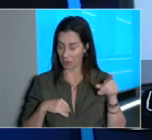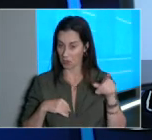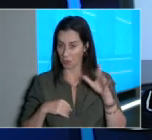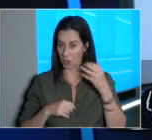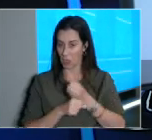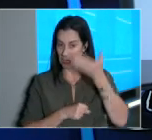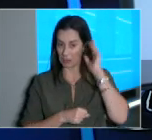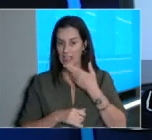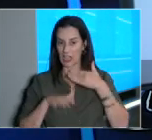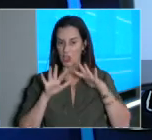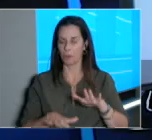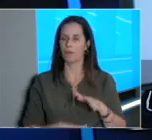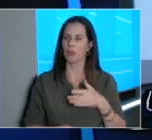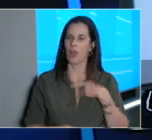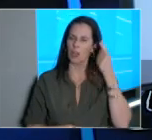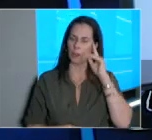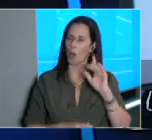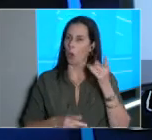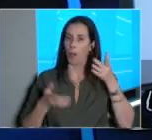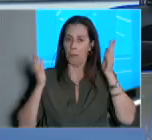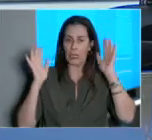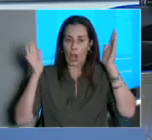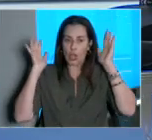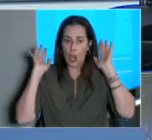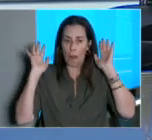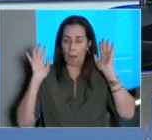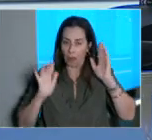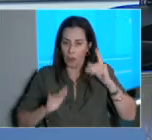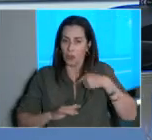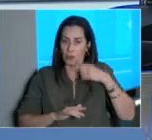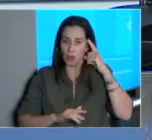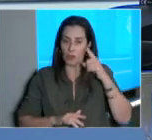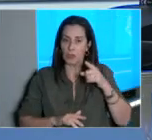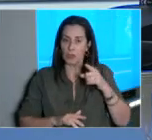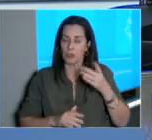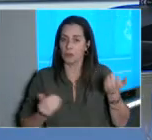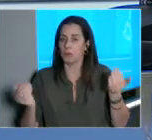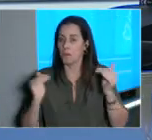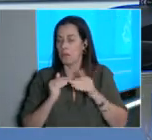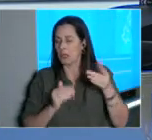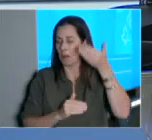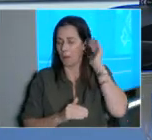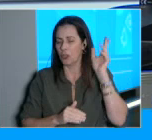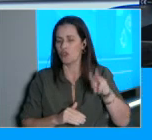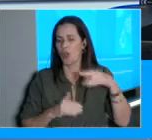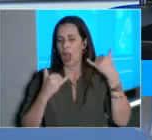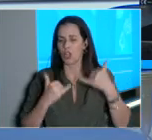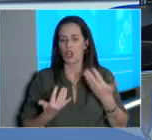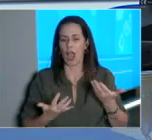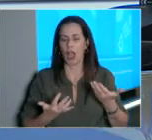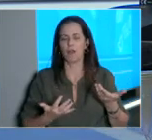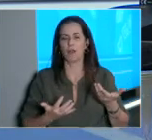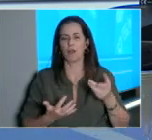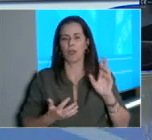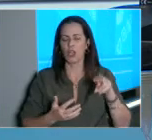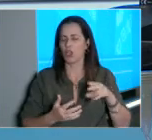האלה? אני לא יודעת מה כולם מתרגשים מהסרטון. אני חושבת שבמידה רבה זה תואם את הקף שלו. יש לו עכשיו קרב